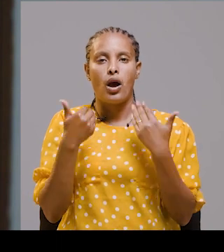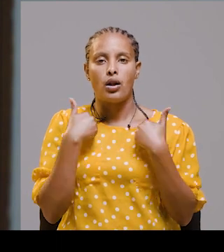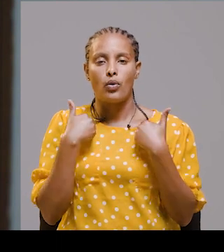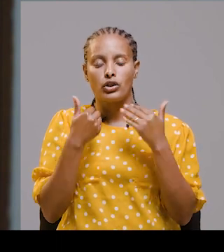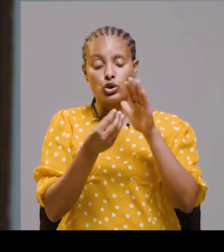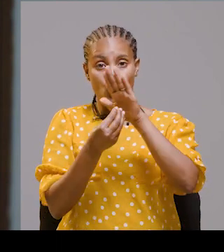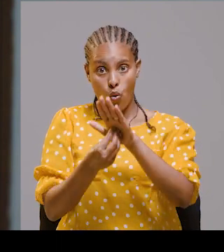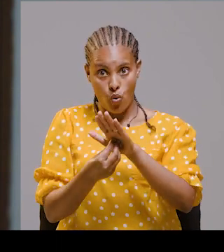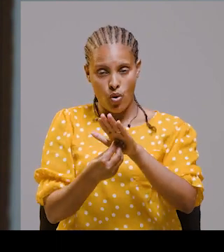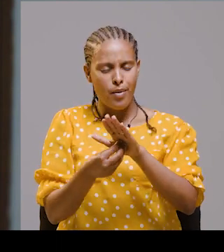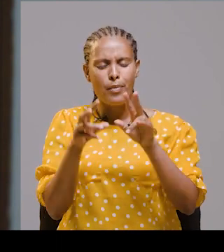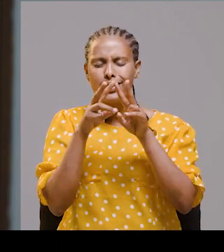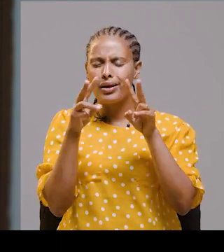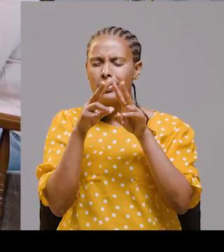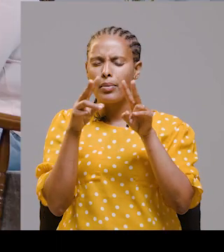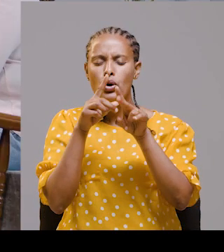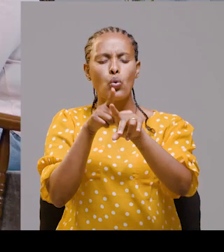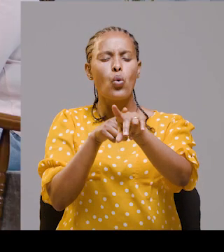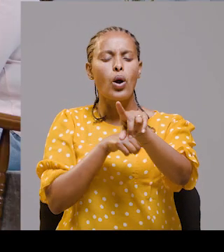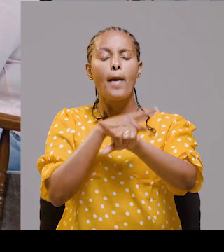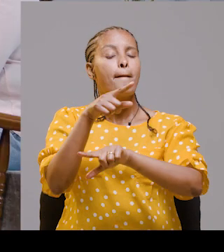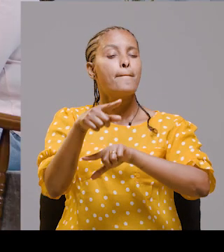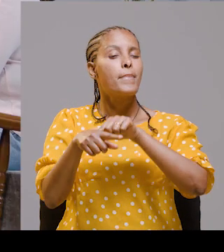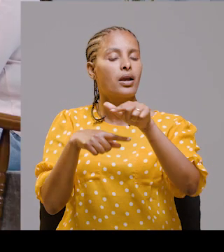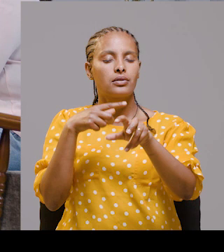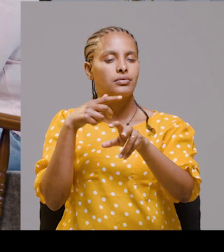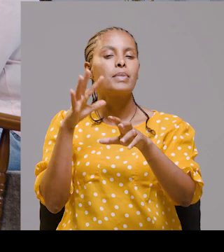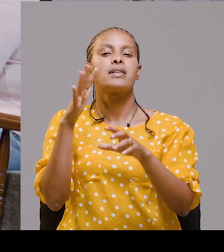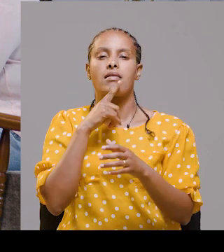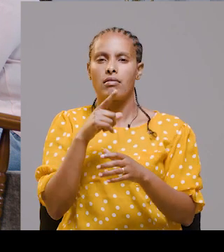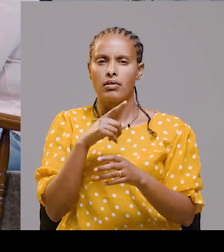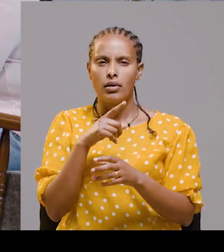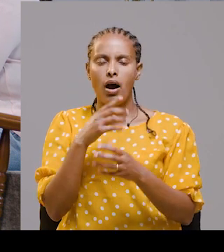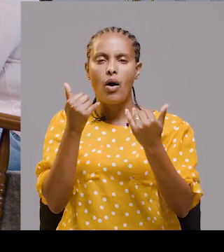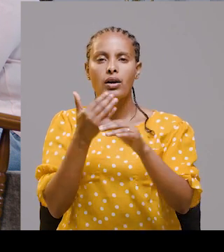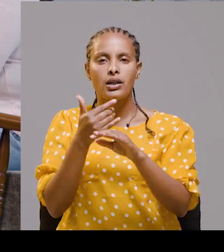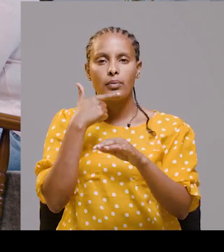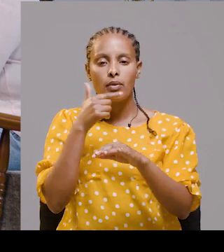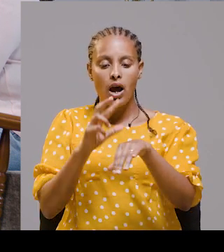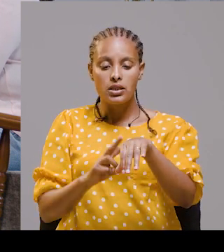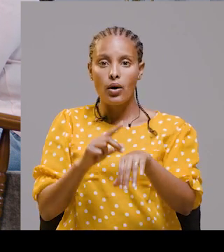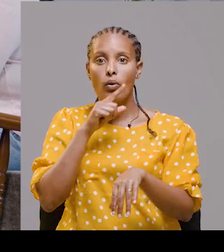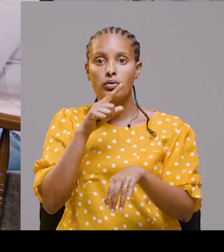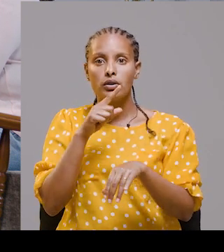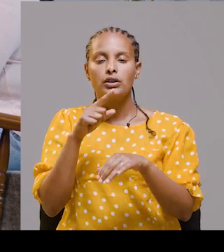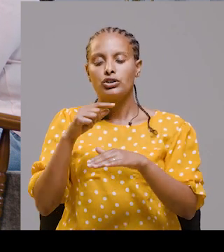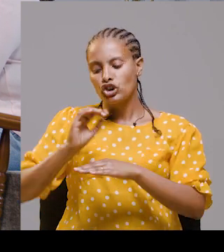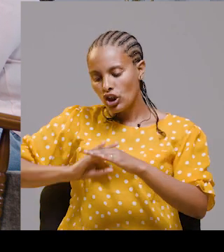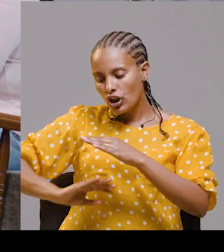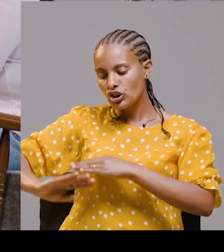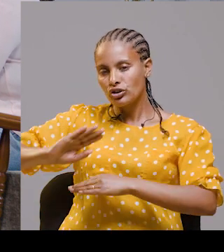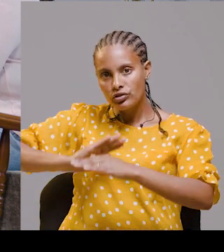ያለው ተጽዕኖ በጣም ሩቅ የሚሄድ ይመስለናል ምክንያቱም ይሄ አሁን ቀደም ካነሳሁት ከጀነሬሽን